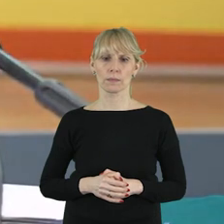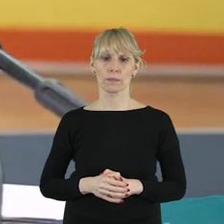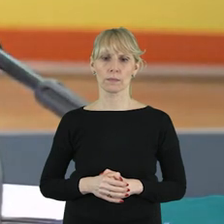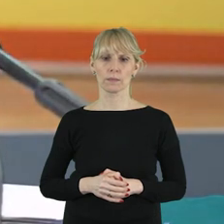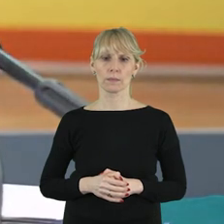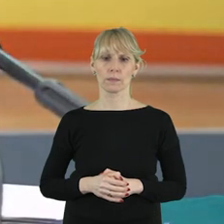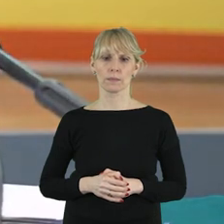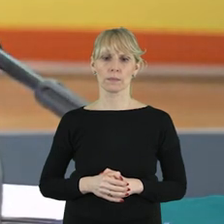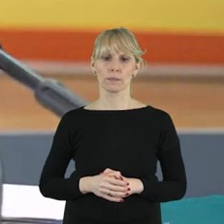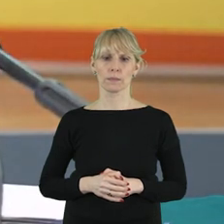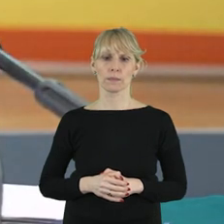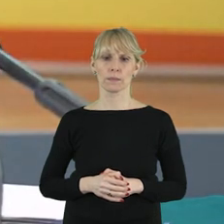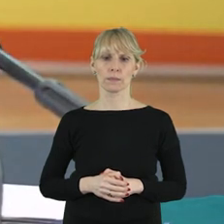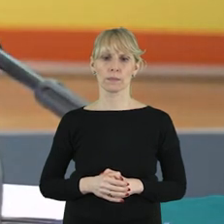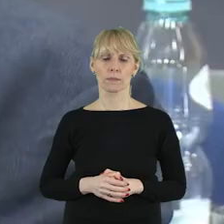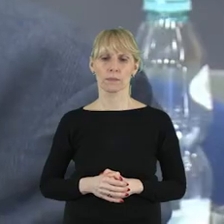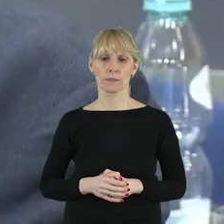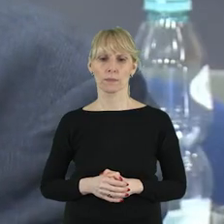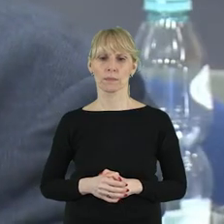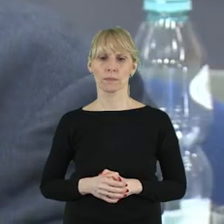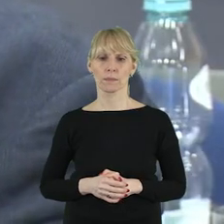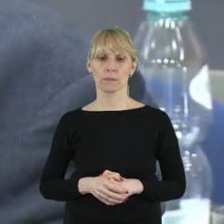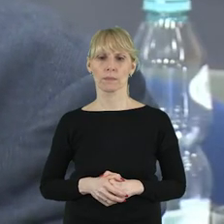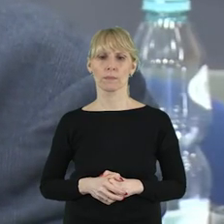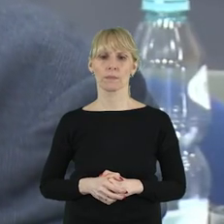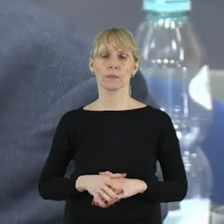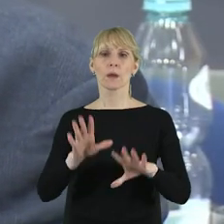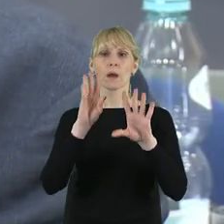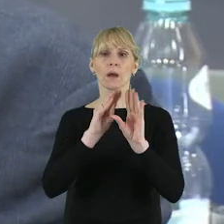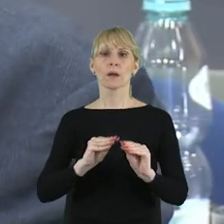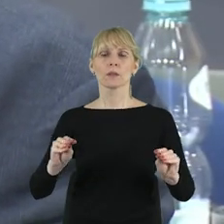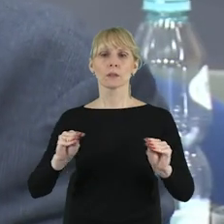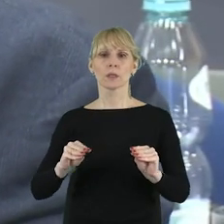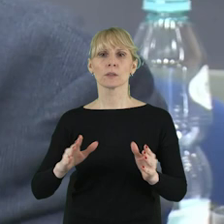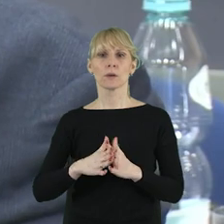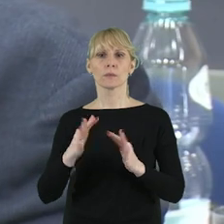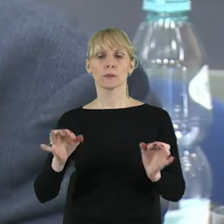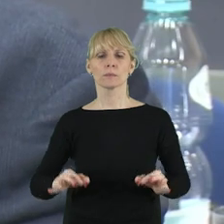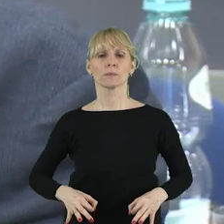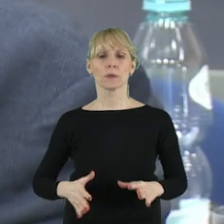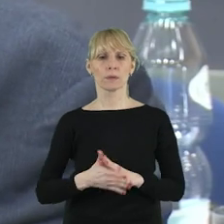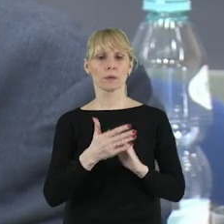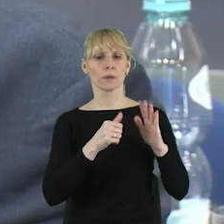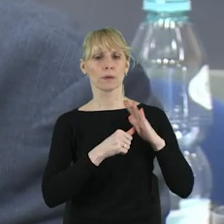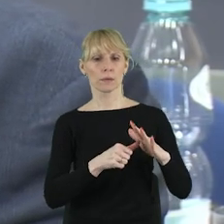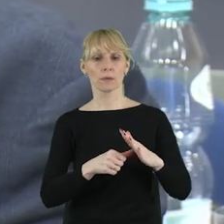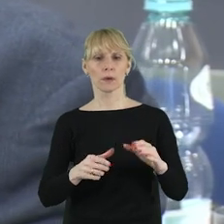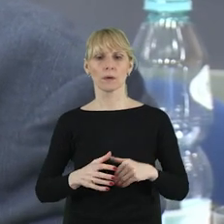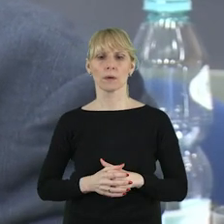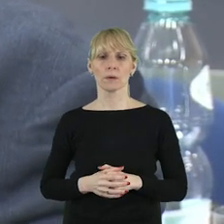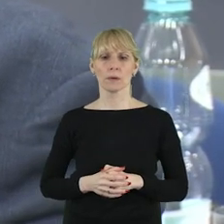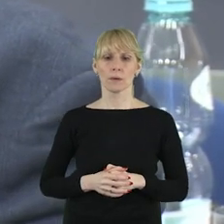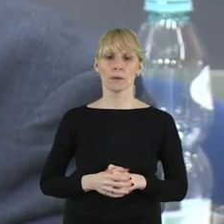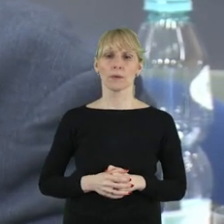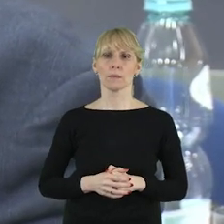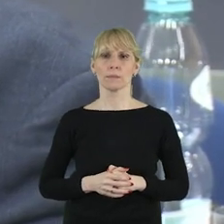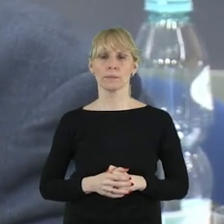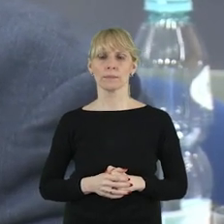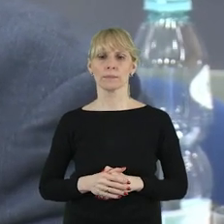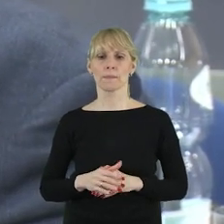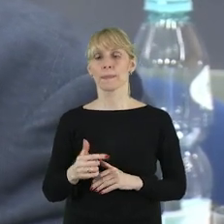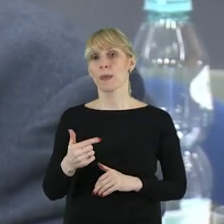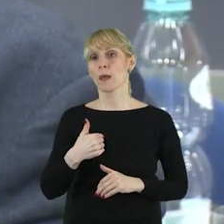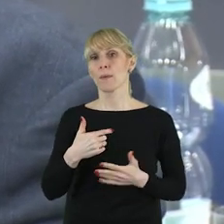Szanowni Państwo, Pani Przewodnicząca, Pani Marszałku, Szanowni Państwo Radni. Mam taki wolny wniosek, abyśmy zaprzestali